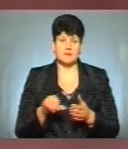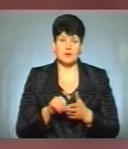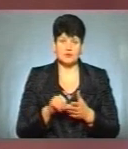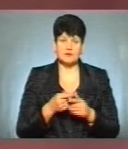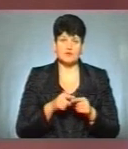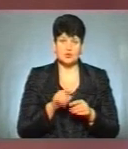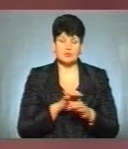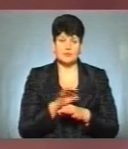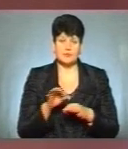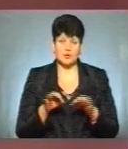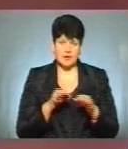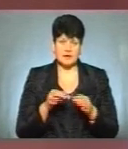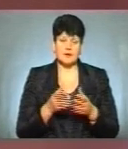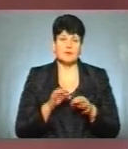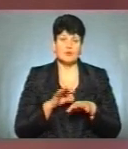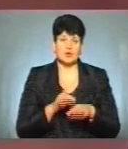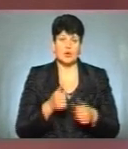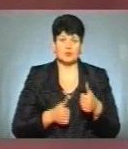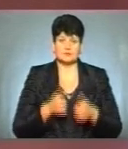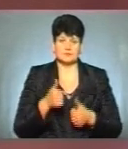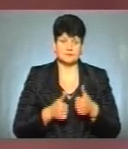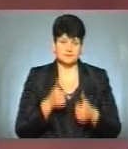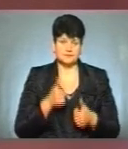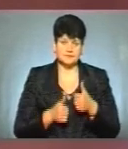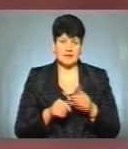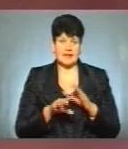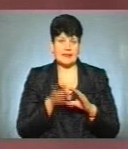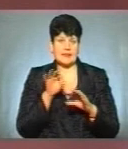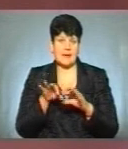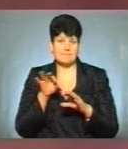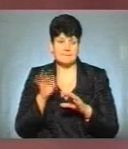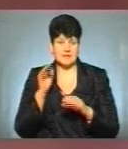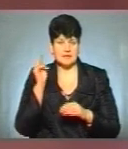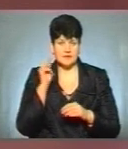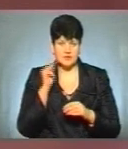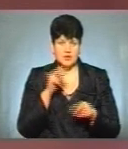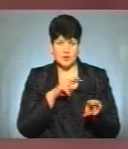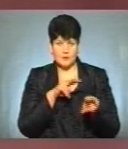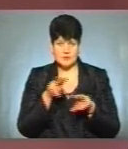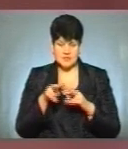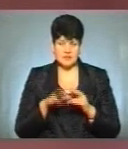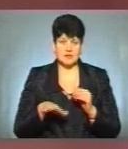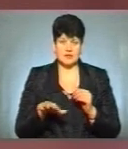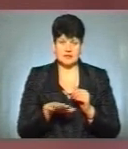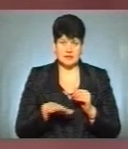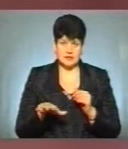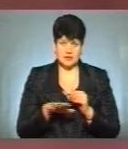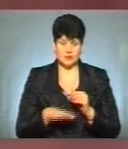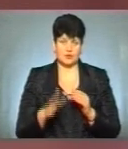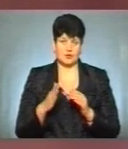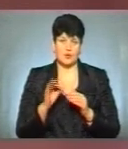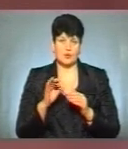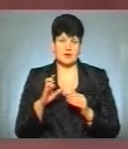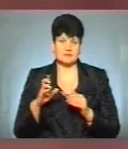проєкті, проходили конкурсний відбір і навчання. Поліція обстежувала прибудинкові території ОСББ згідно з безпековим паспортом